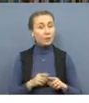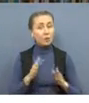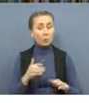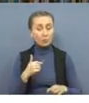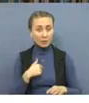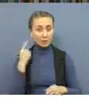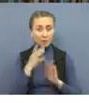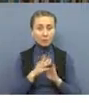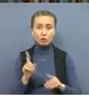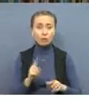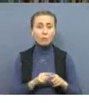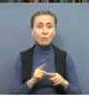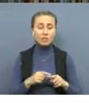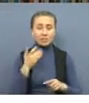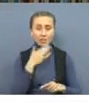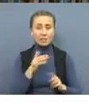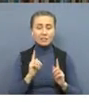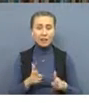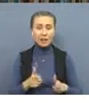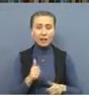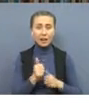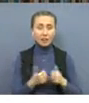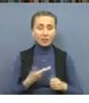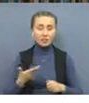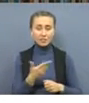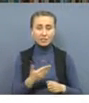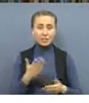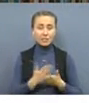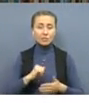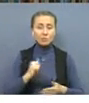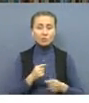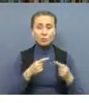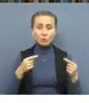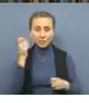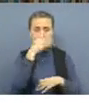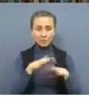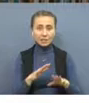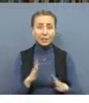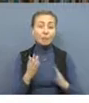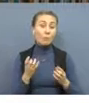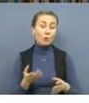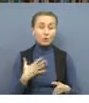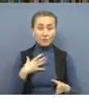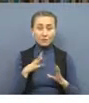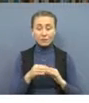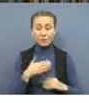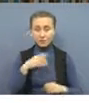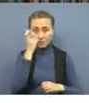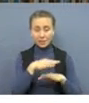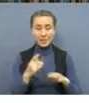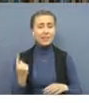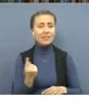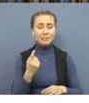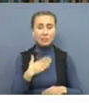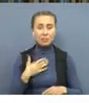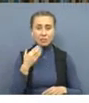такое межнациональное согласие, потому что каждый из нас имеет друзей в других странах или даже просто в нашей стране, потому что единство нашей нации в